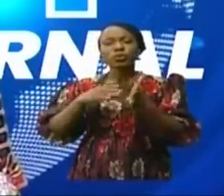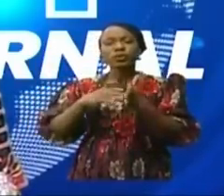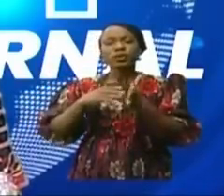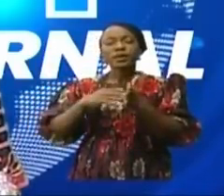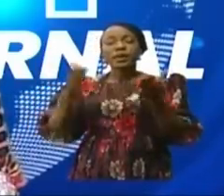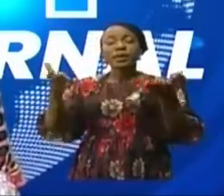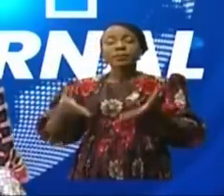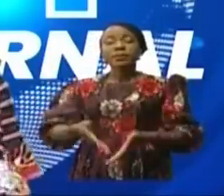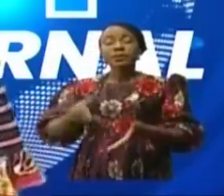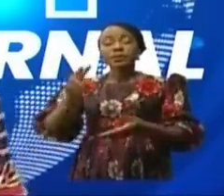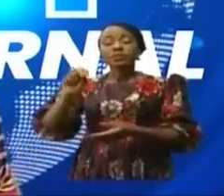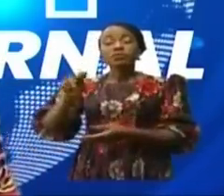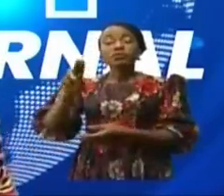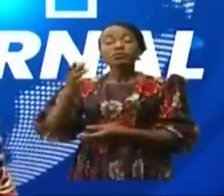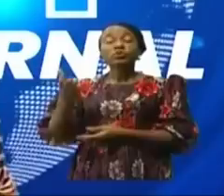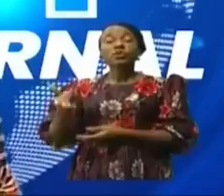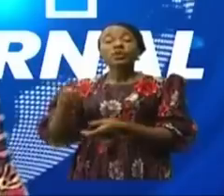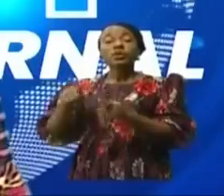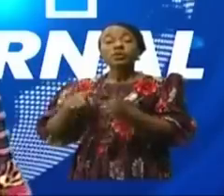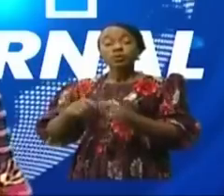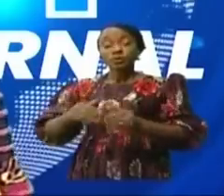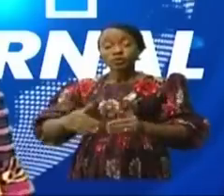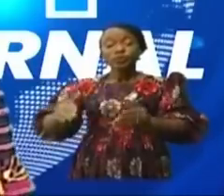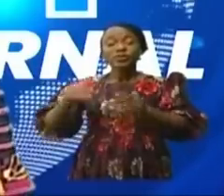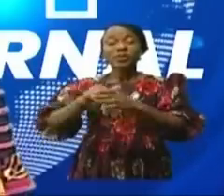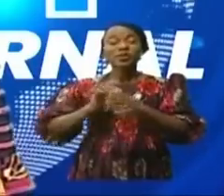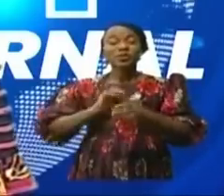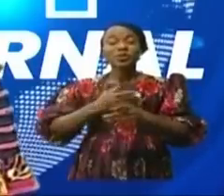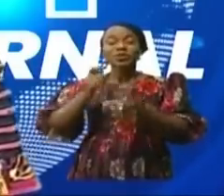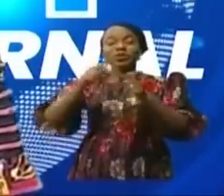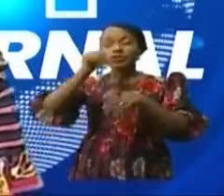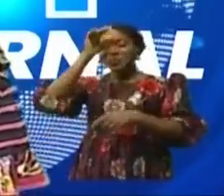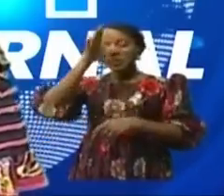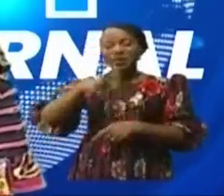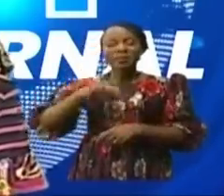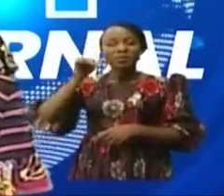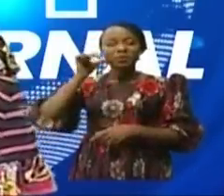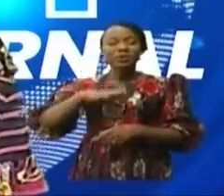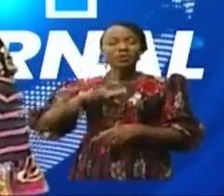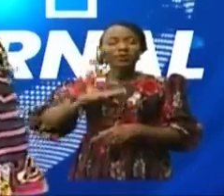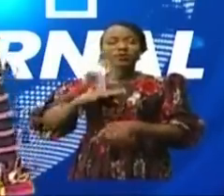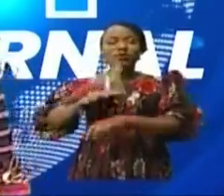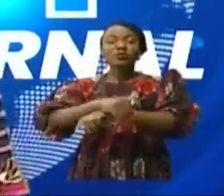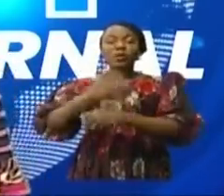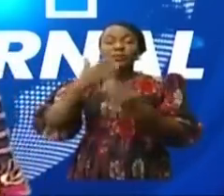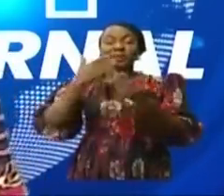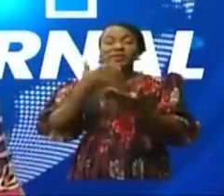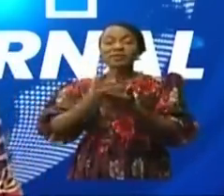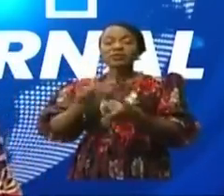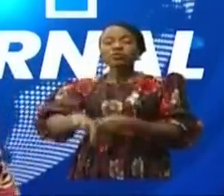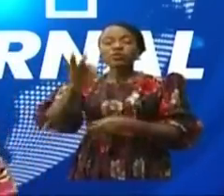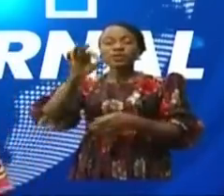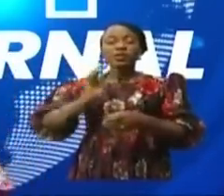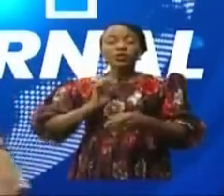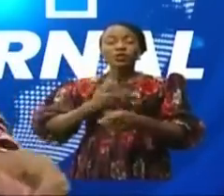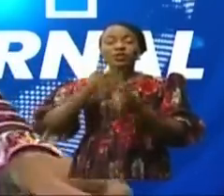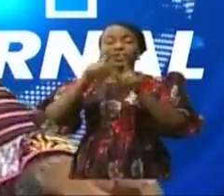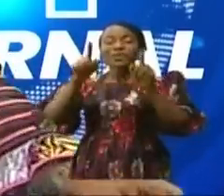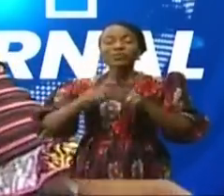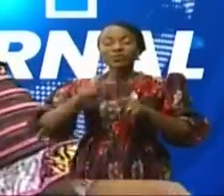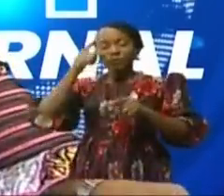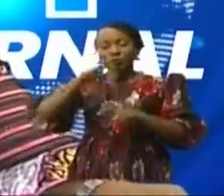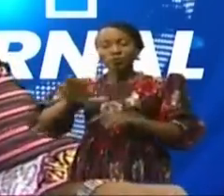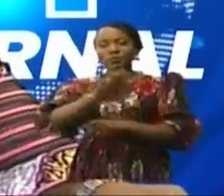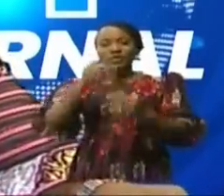des forces de la MONUSCO. C'est à suivre dans ce journal. Mesdames et messieurs, bonsoir et merci d'avoir choisi la RTNT pour vous